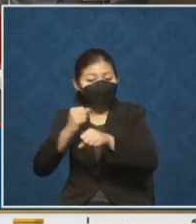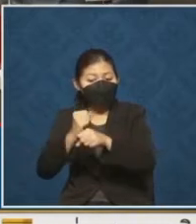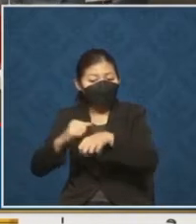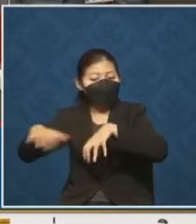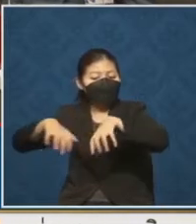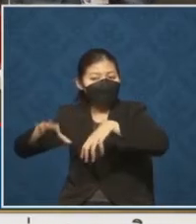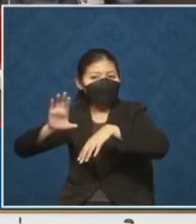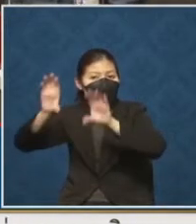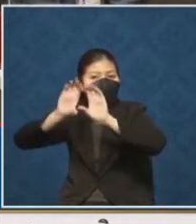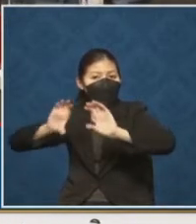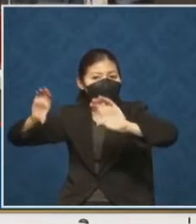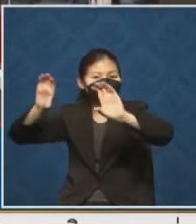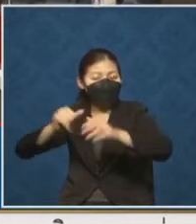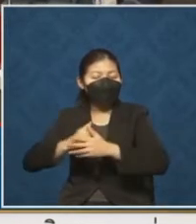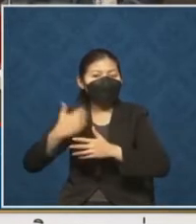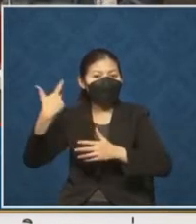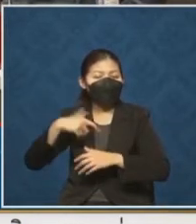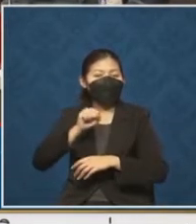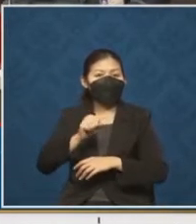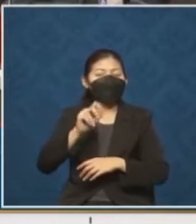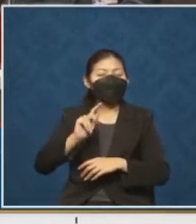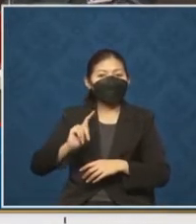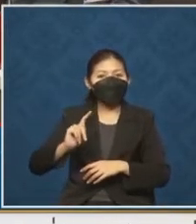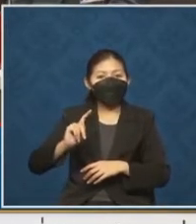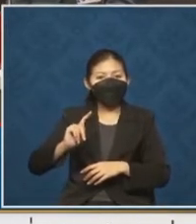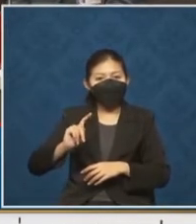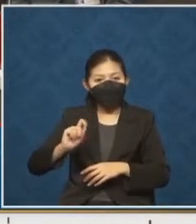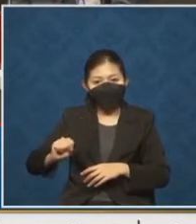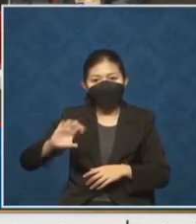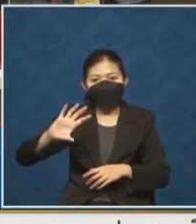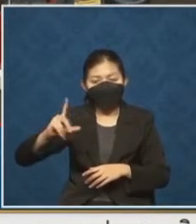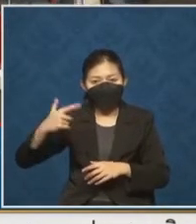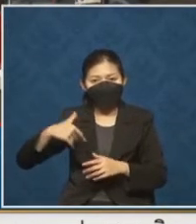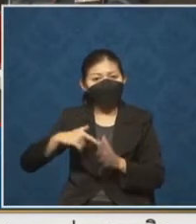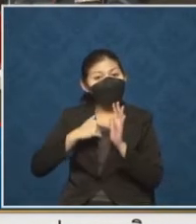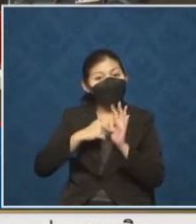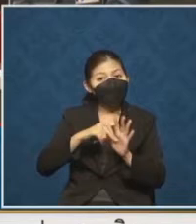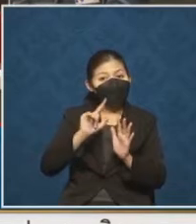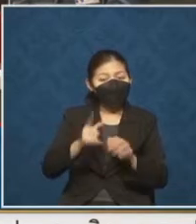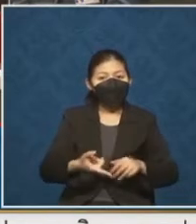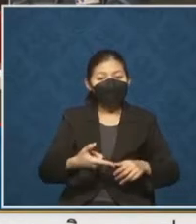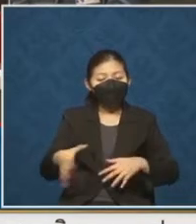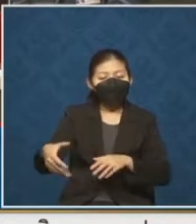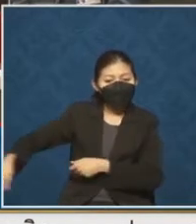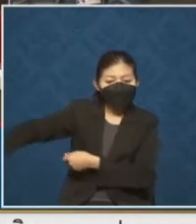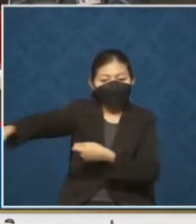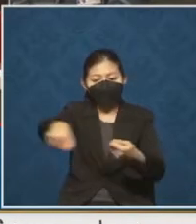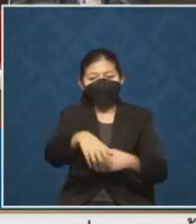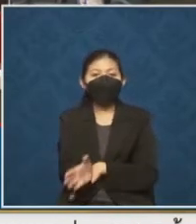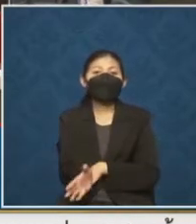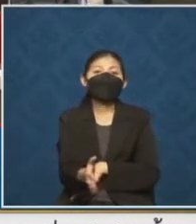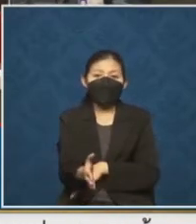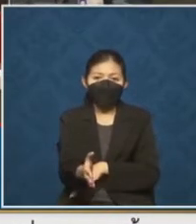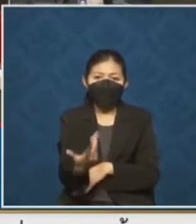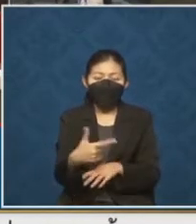อาจจะขออนุญาตเงินย้ำนะครับในเวลาที่มีอยู่สิ่งที่เกิดจากความผิดพลาดบกพร่องล่ะครับที่ก่อ